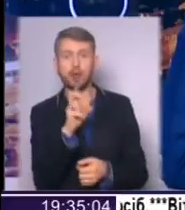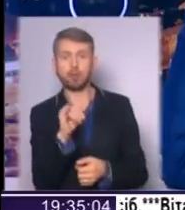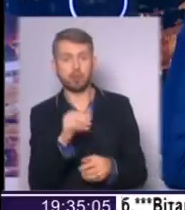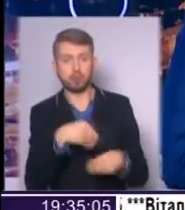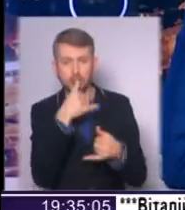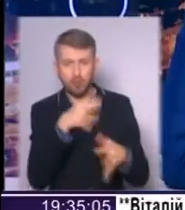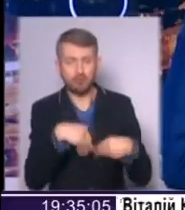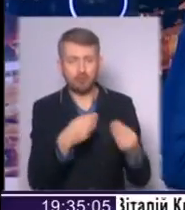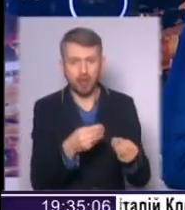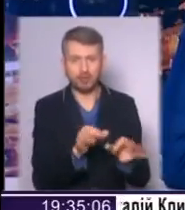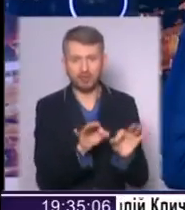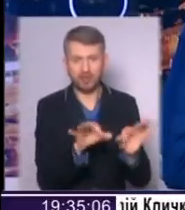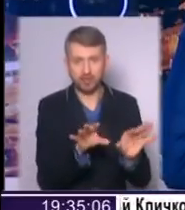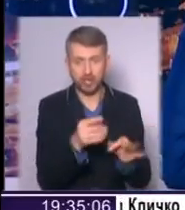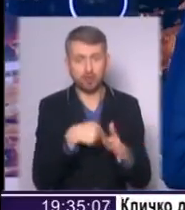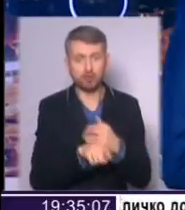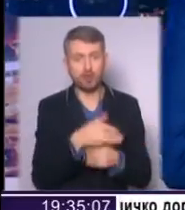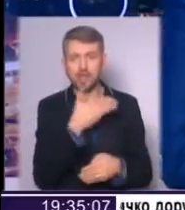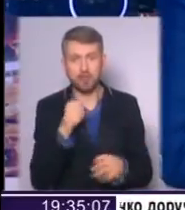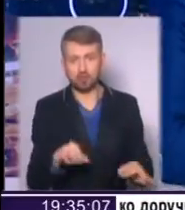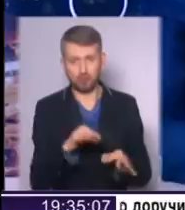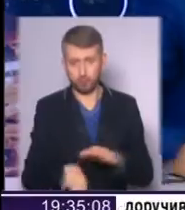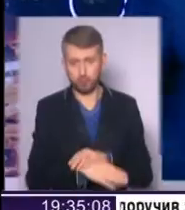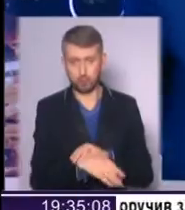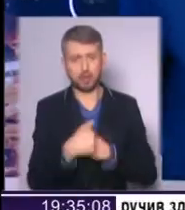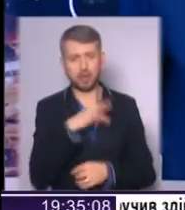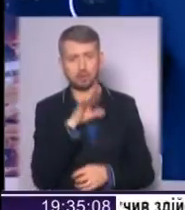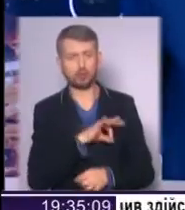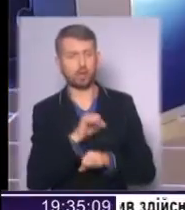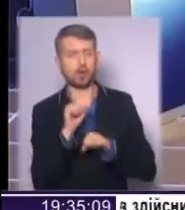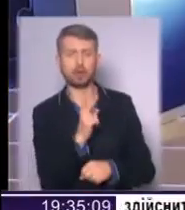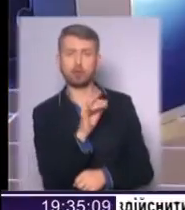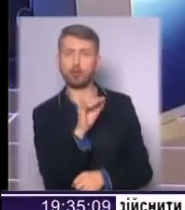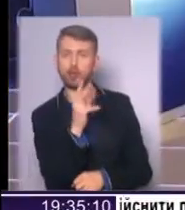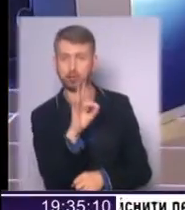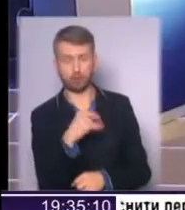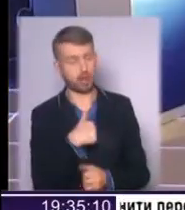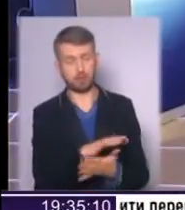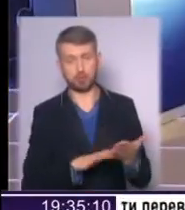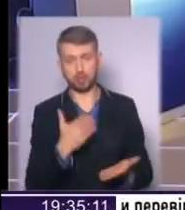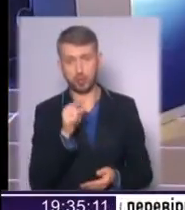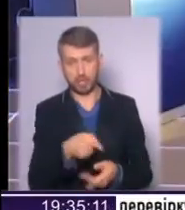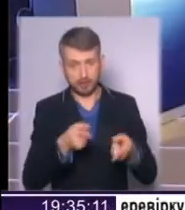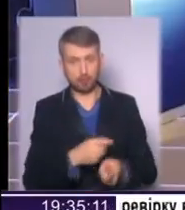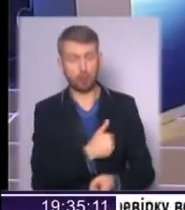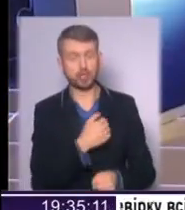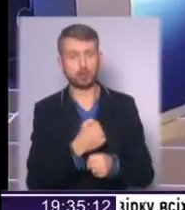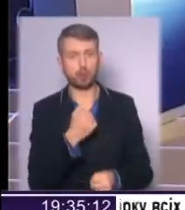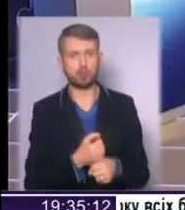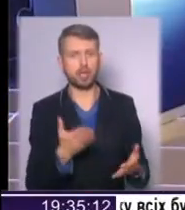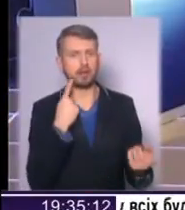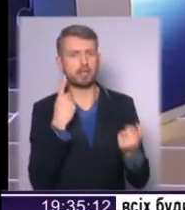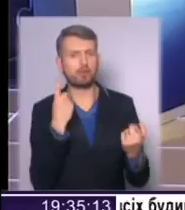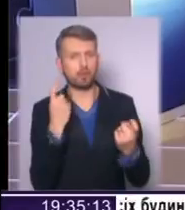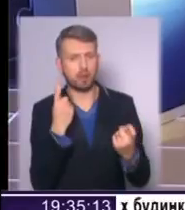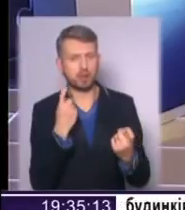немає нічого поза тими звинуваченнями. Я не буду адвокатом Кананенка, але я перепрошую, якщо ти дійсно хочеш зробити якийсь